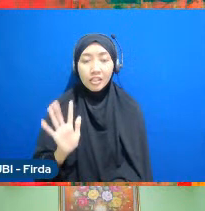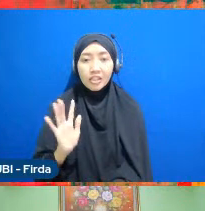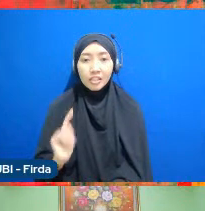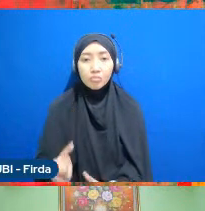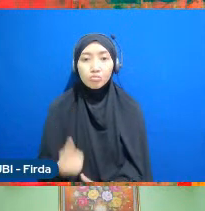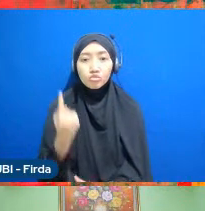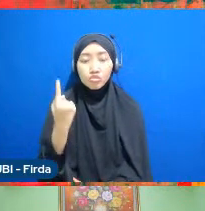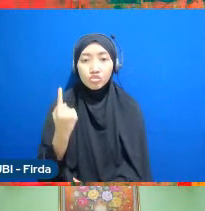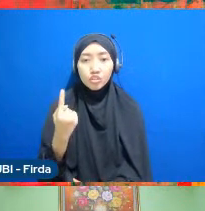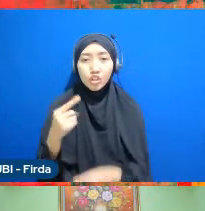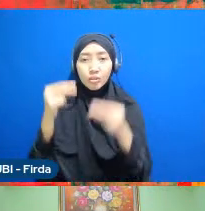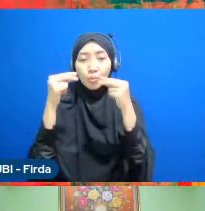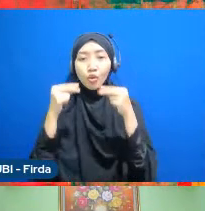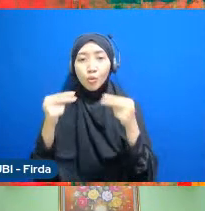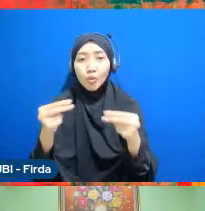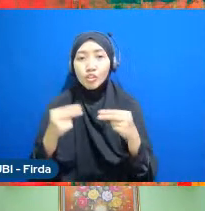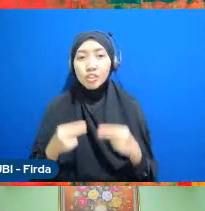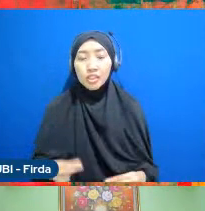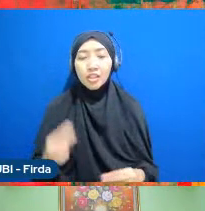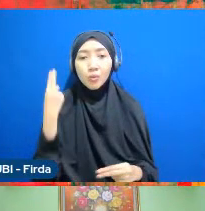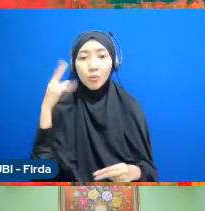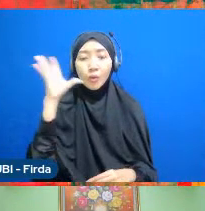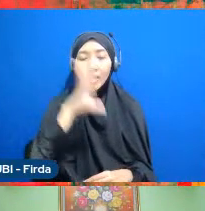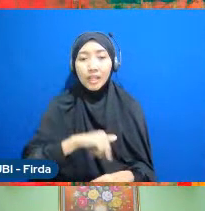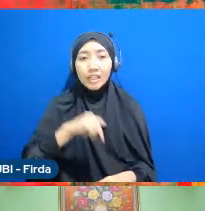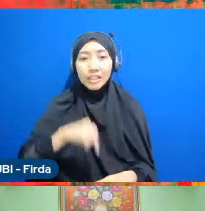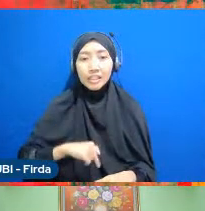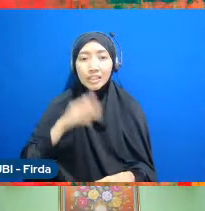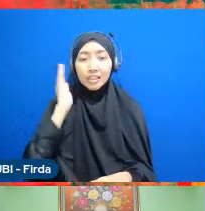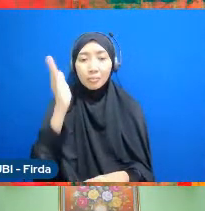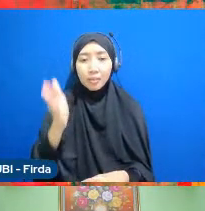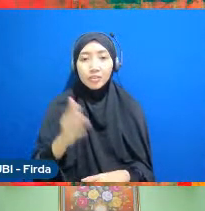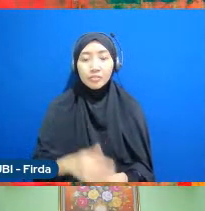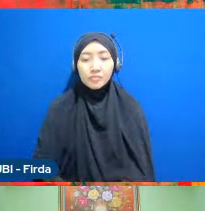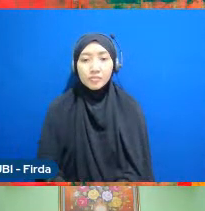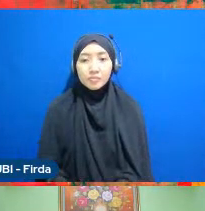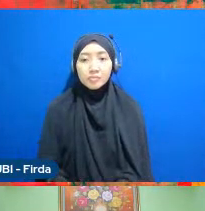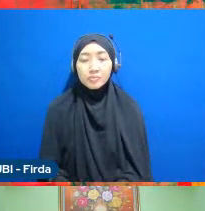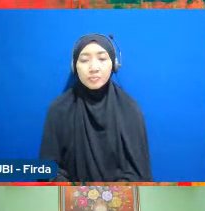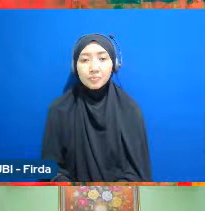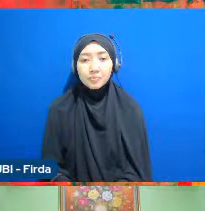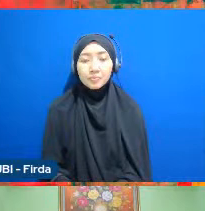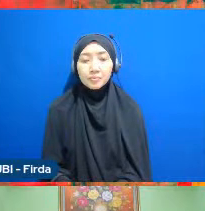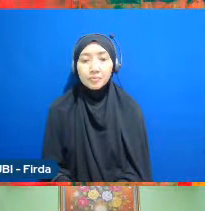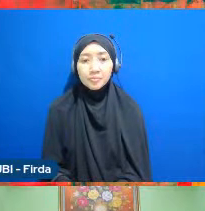tampak flyer untuk hari ini dan besok. Jadi,